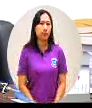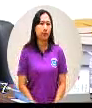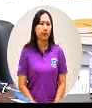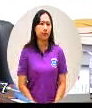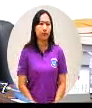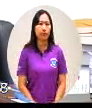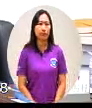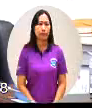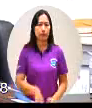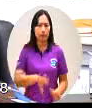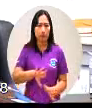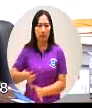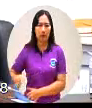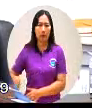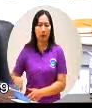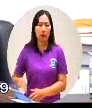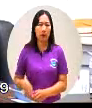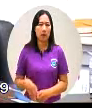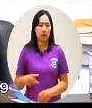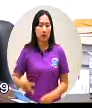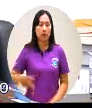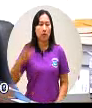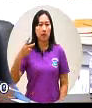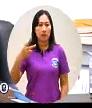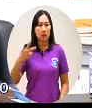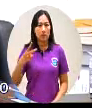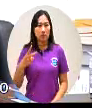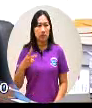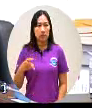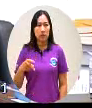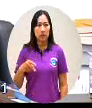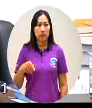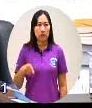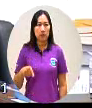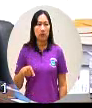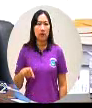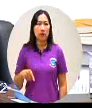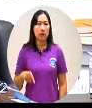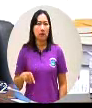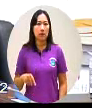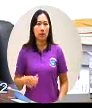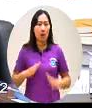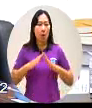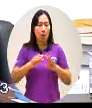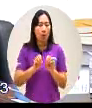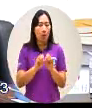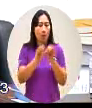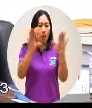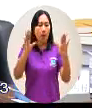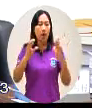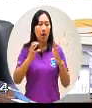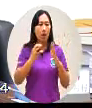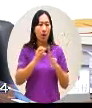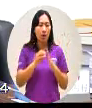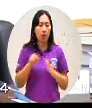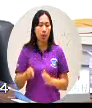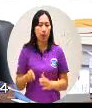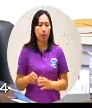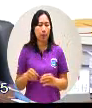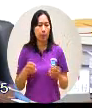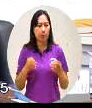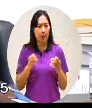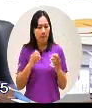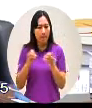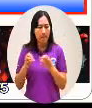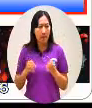啊，另外，搁一个议题吼，所以去要来含咱的建管处吼，啊是咱的都发局啊来探讨吼。啊，有关工业区